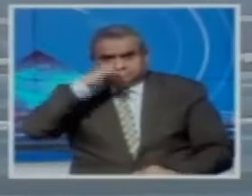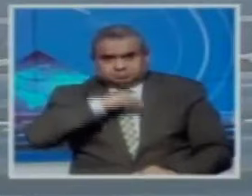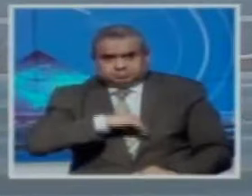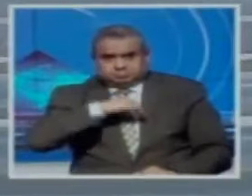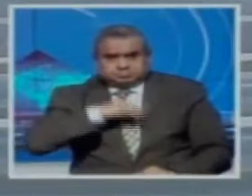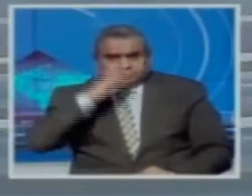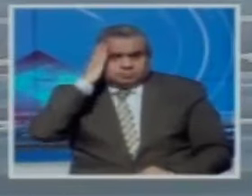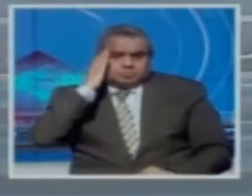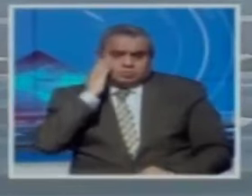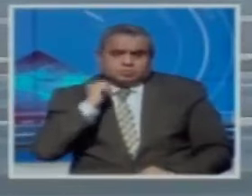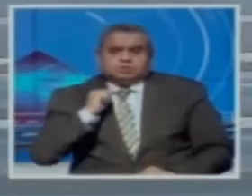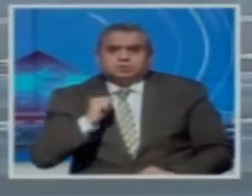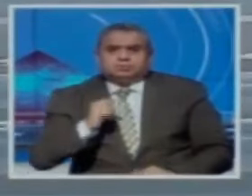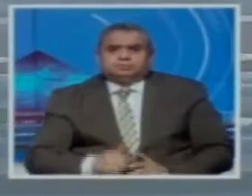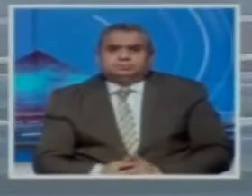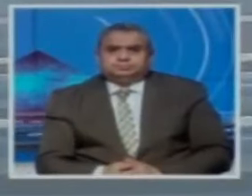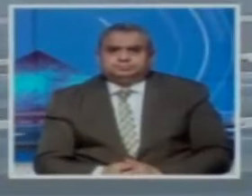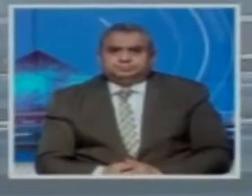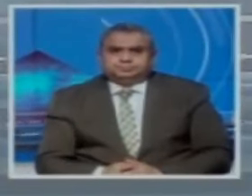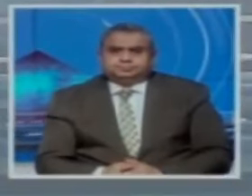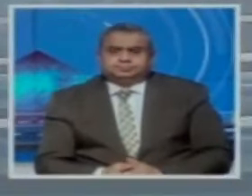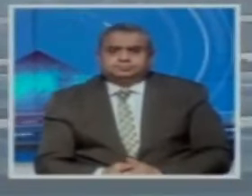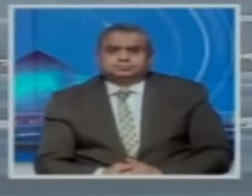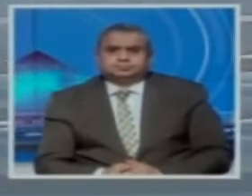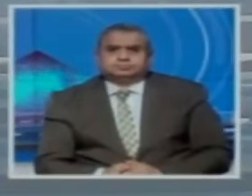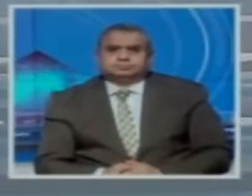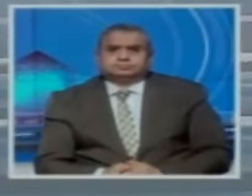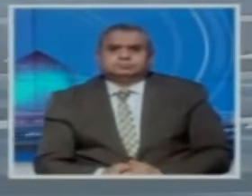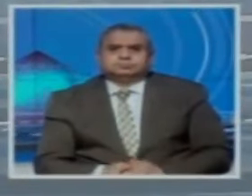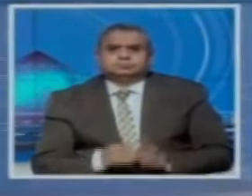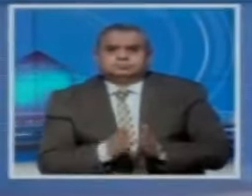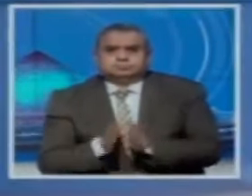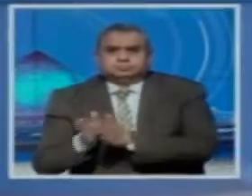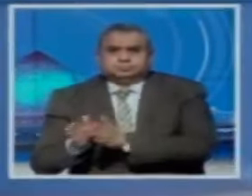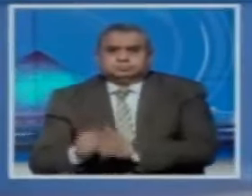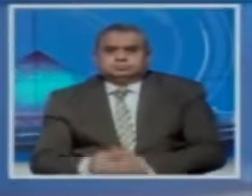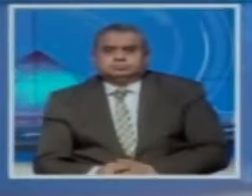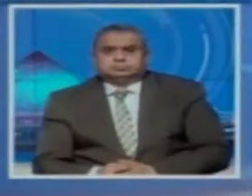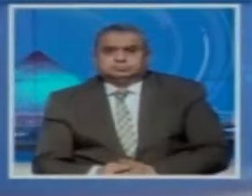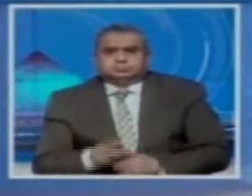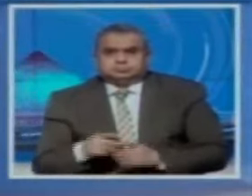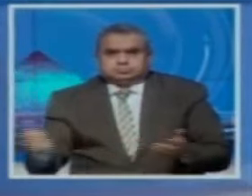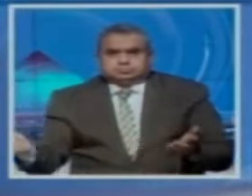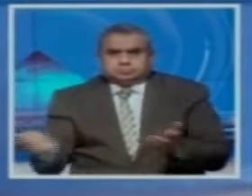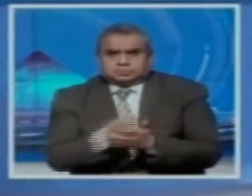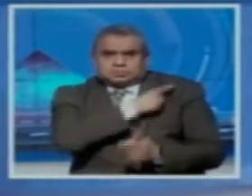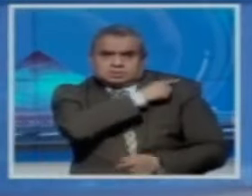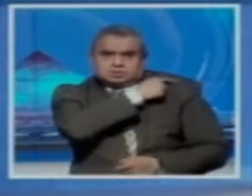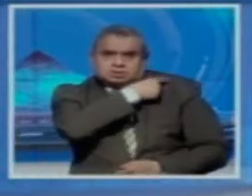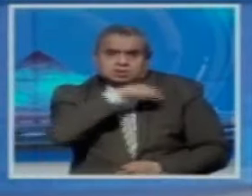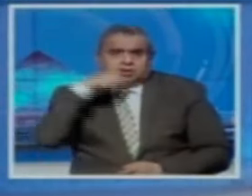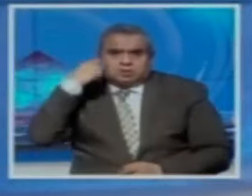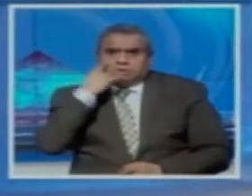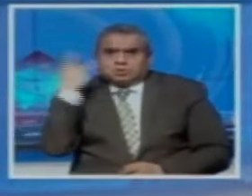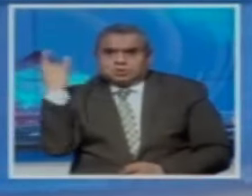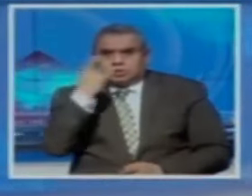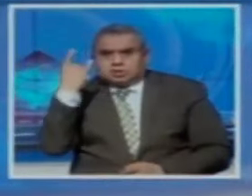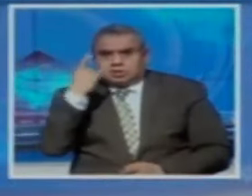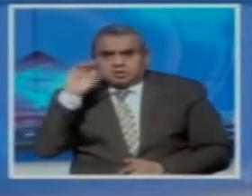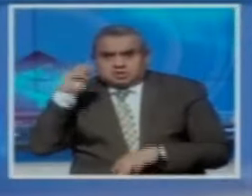بالآمال والطموحات. بعث اللواء محمود توفيق وزير